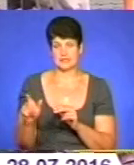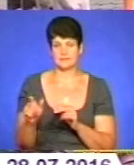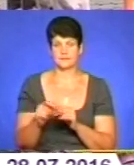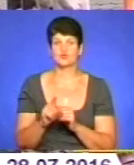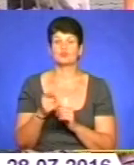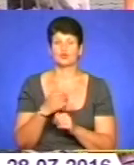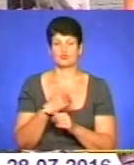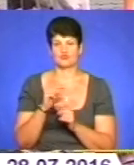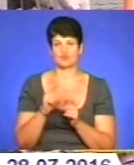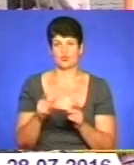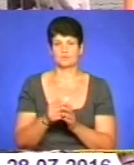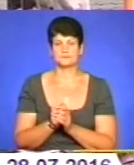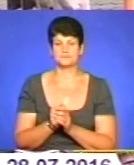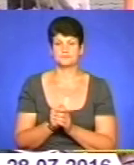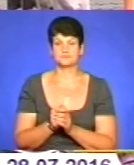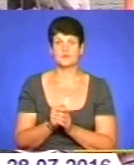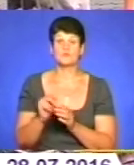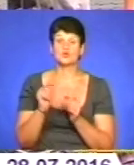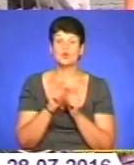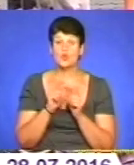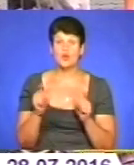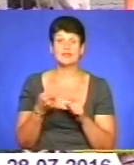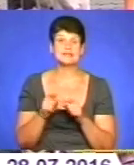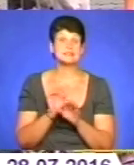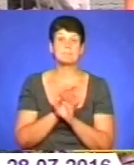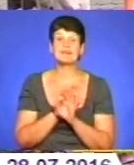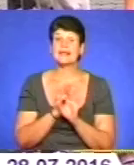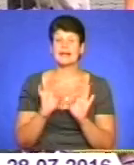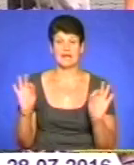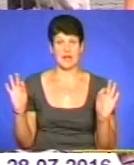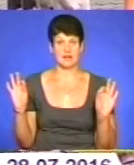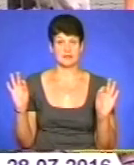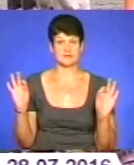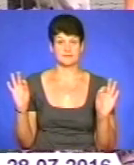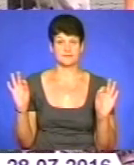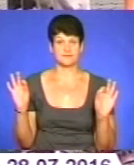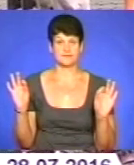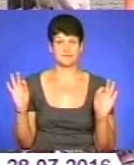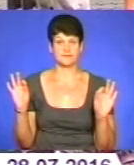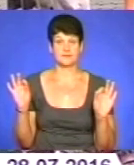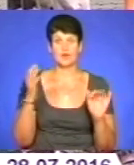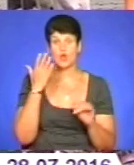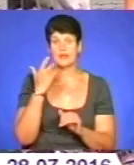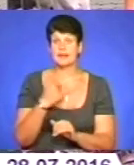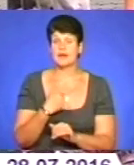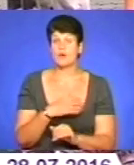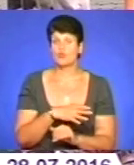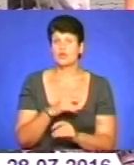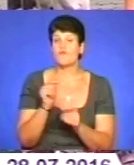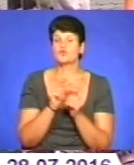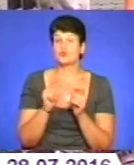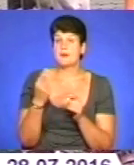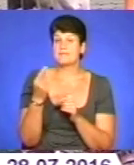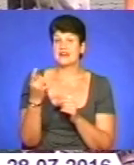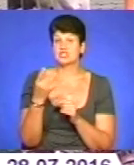А чому? Ну, бо школа – це прекрасно. От коли я була в школі перший раз, то